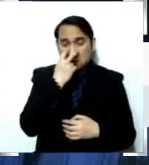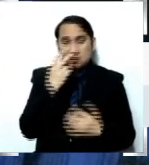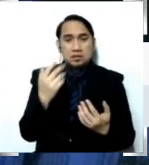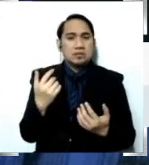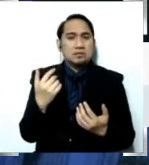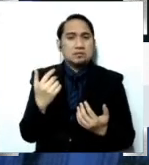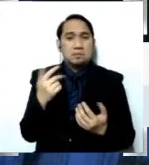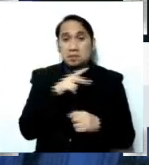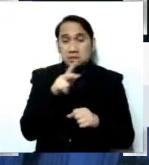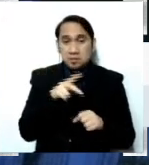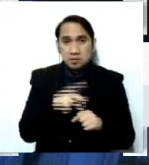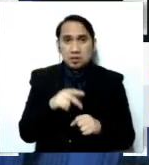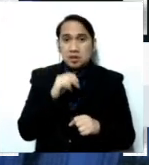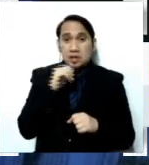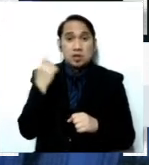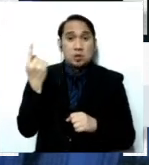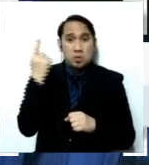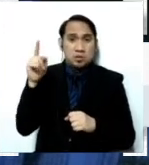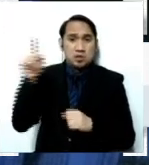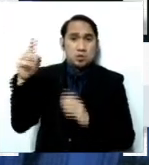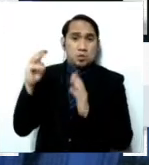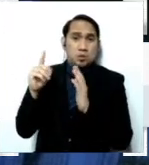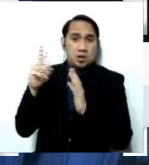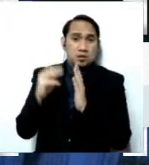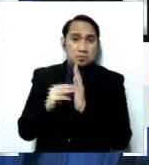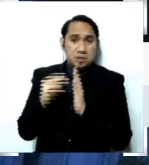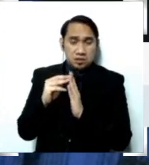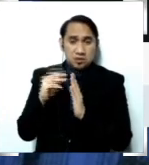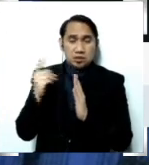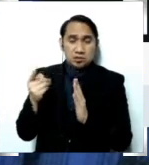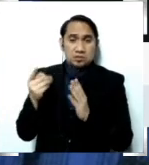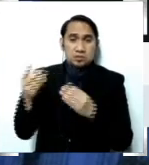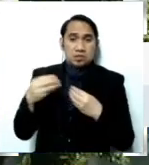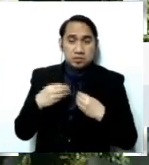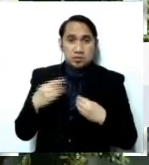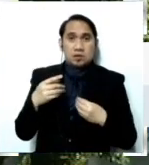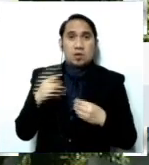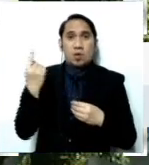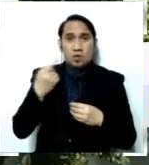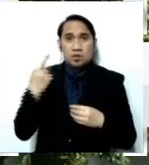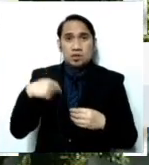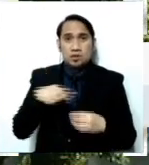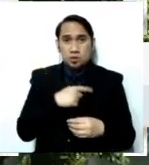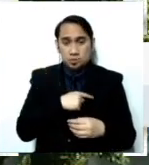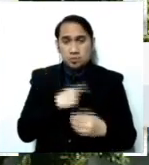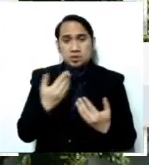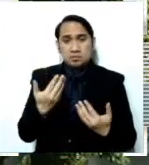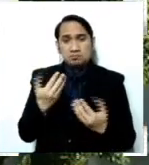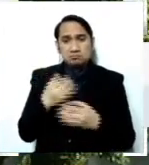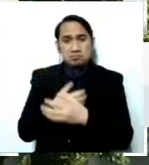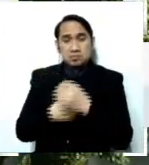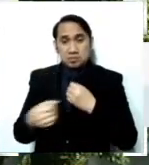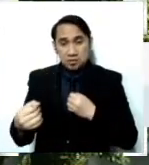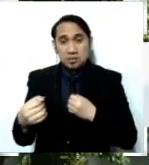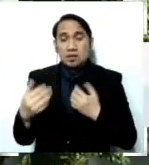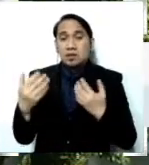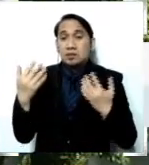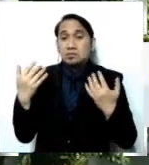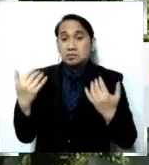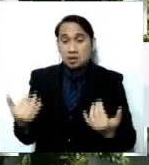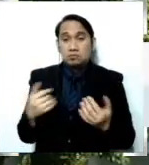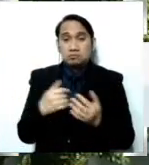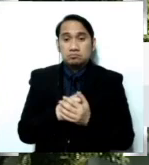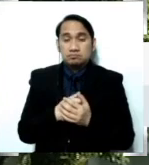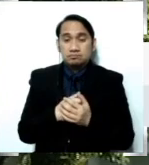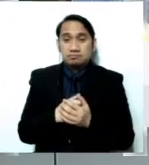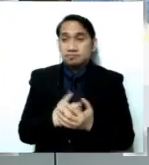1 milyong libreng bakuna ang China, anyo lang naman ang Pilipino yan. Tumatanaw po tayo ng utang na loob. Bukod naman sa China, magdo-donate din ng milyong-milyong dose